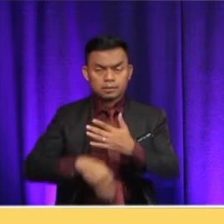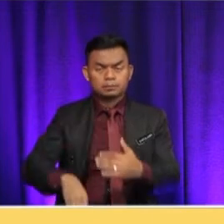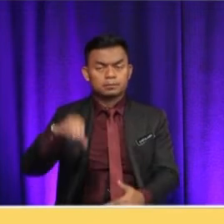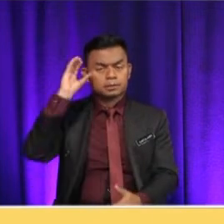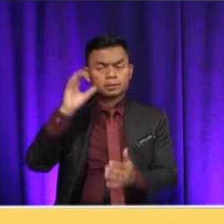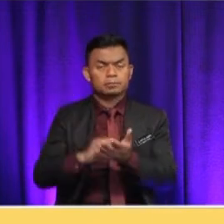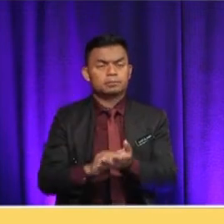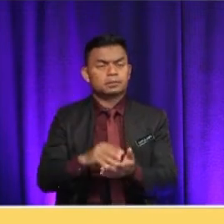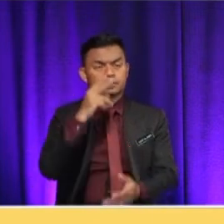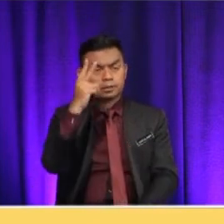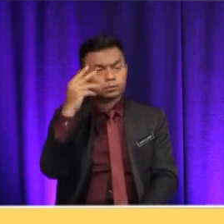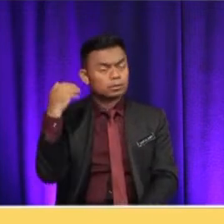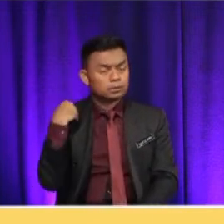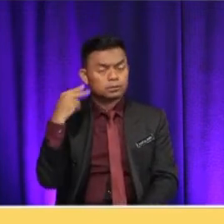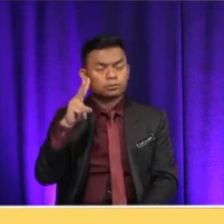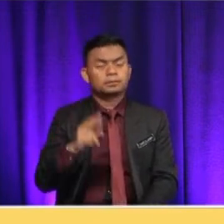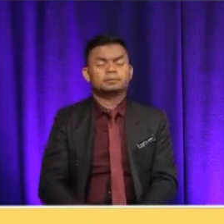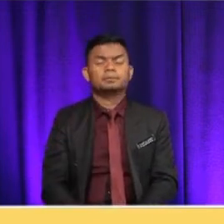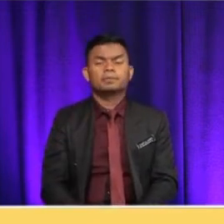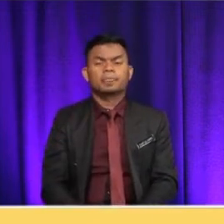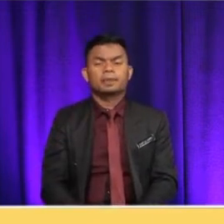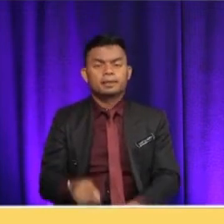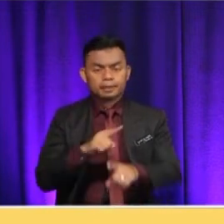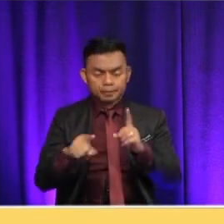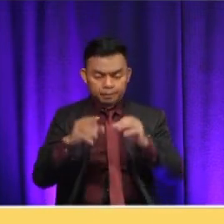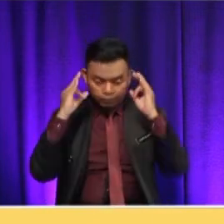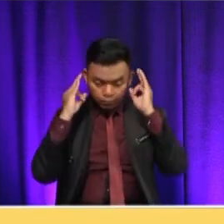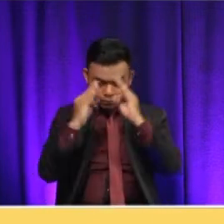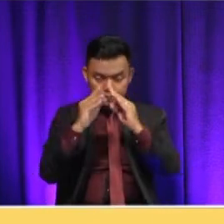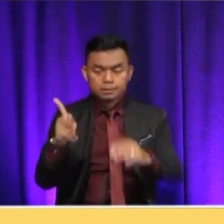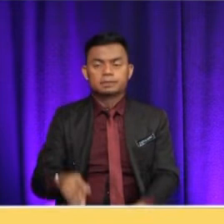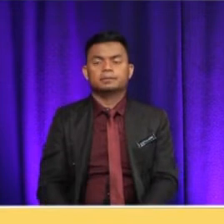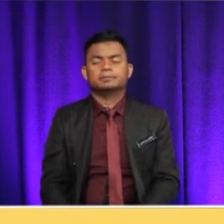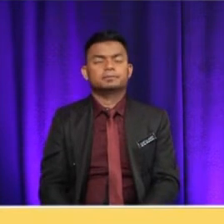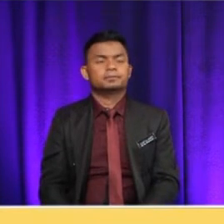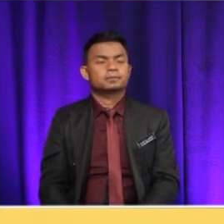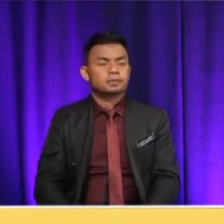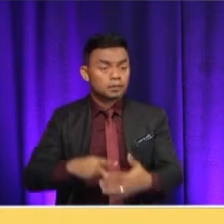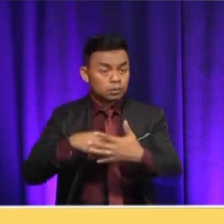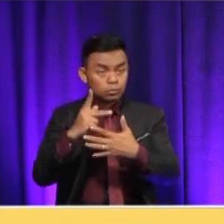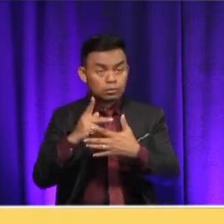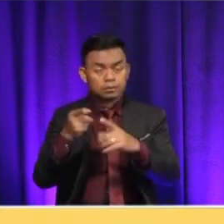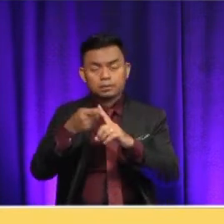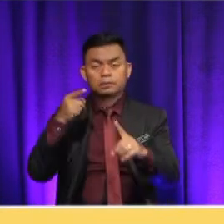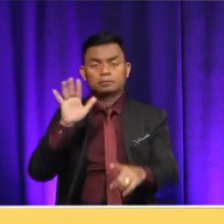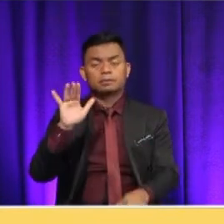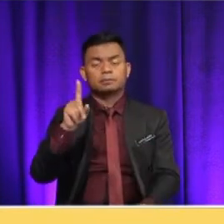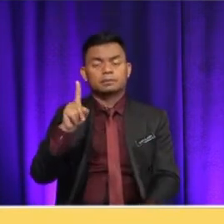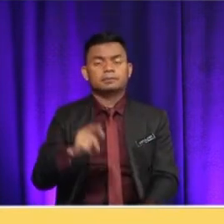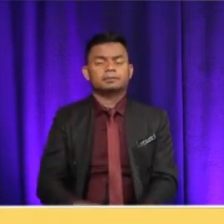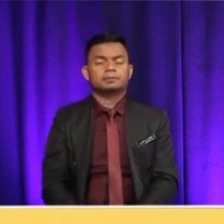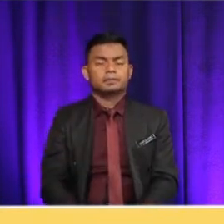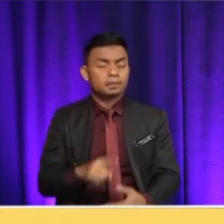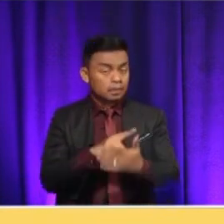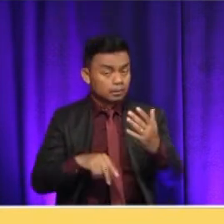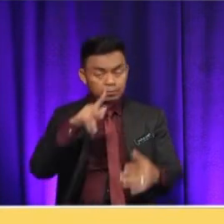nampak macam 2 tapi fokuskan lekapan dia keluar dekat mana. So apakah bekalan air